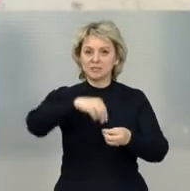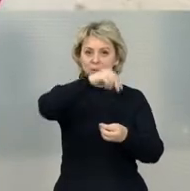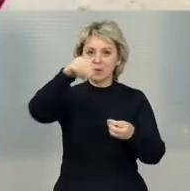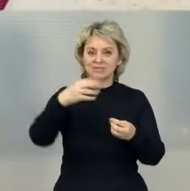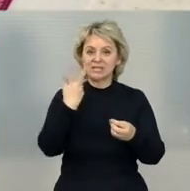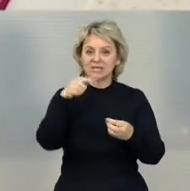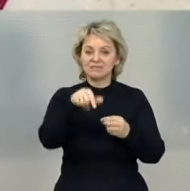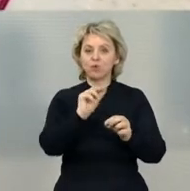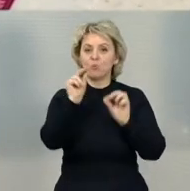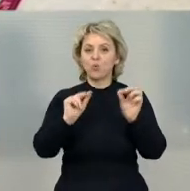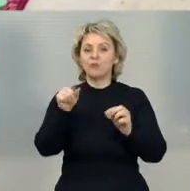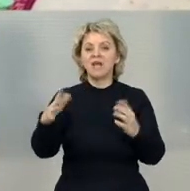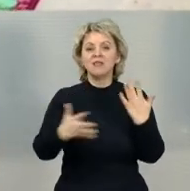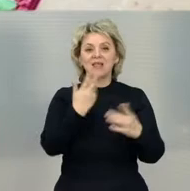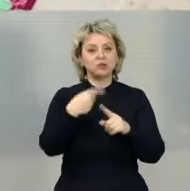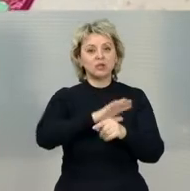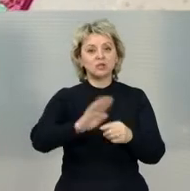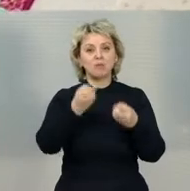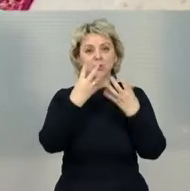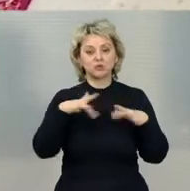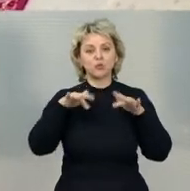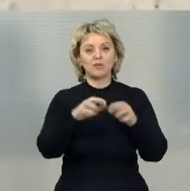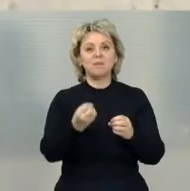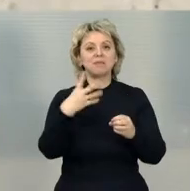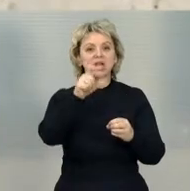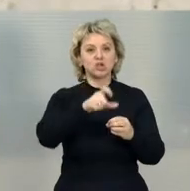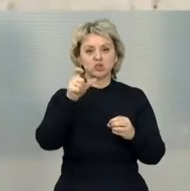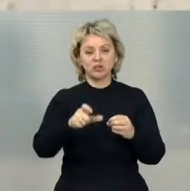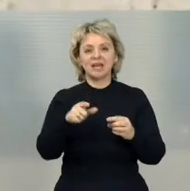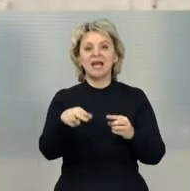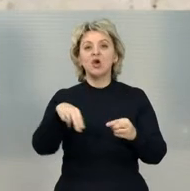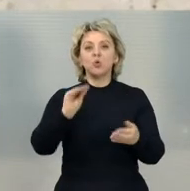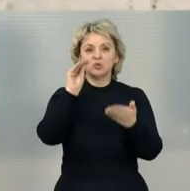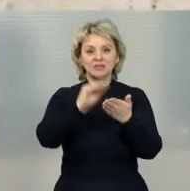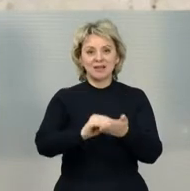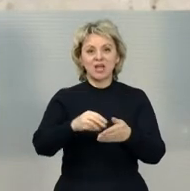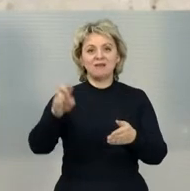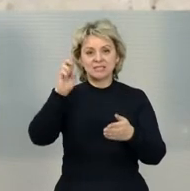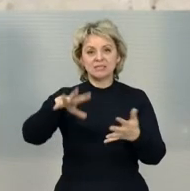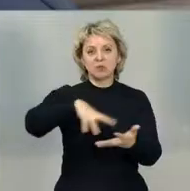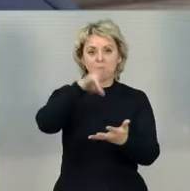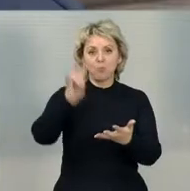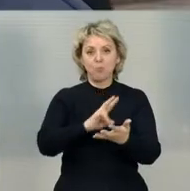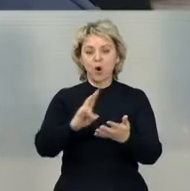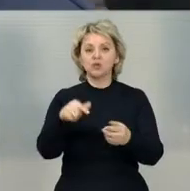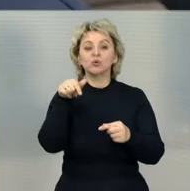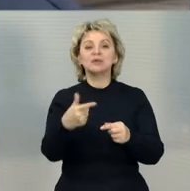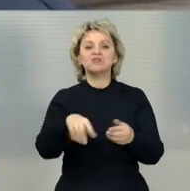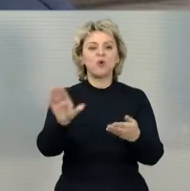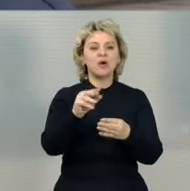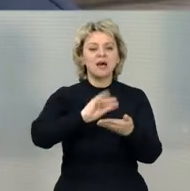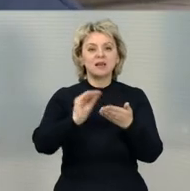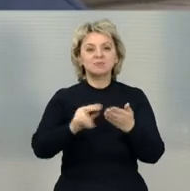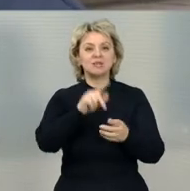и буквами. На ветру это непростое дело. 15 человек везли и устанавливали царь Пасху. Все расписано, у каждого